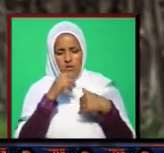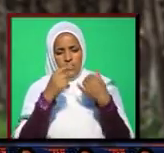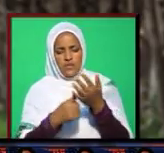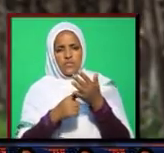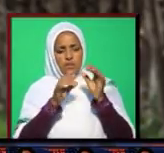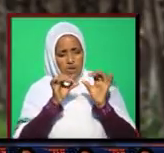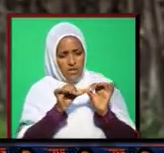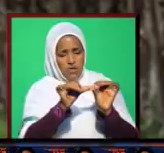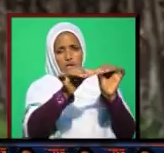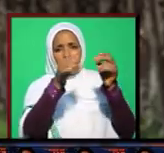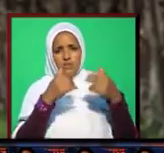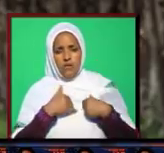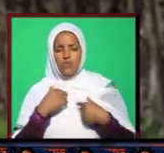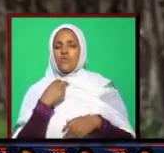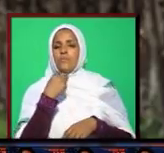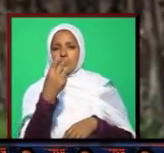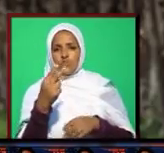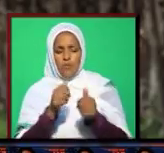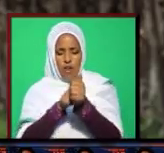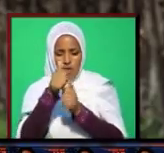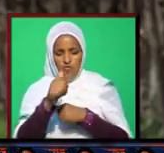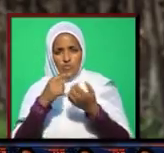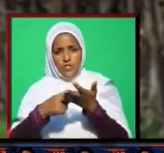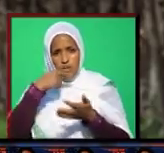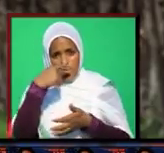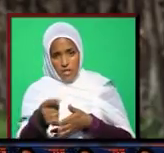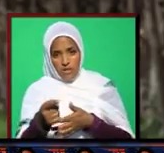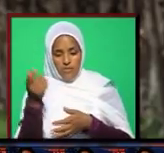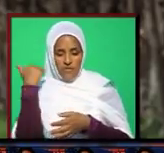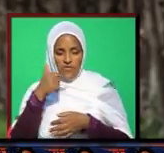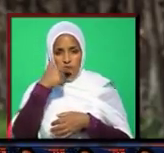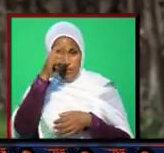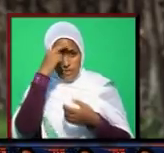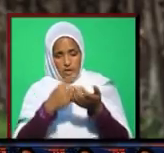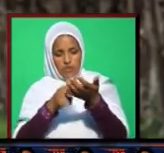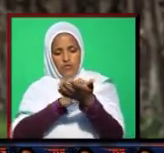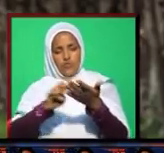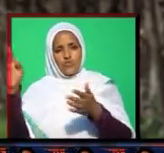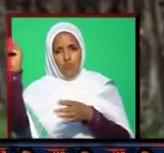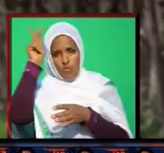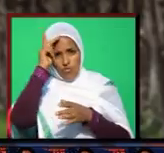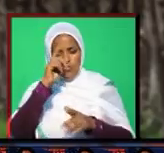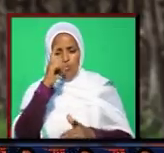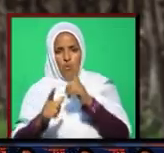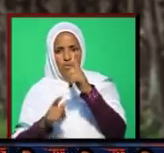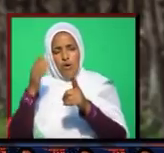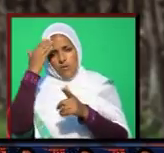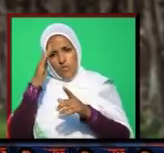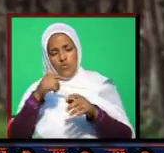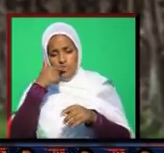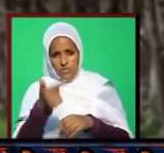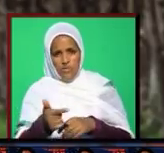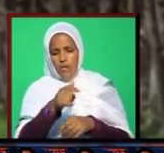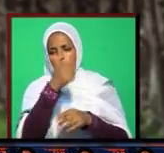አለ። ስለዚህ ቀጣይነት ስላለው ለመጪውም ላለፈውም ስለሚነገር ላለፈው አሁን ቅድም እንዳልነው ቅዱስ ጳውሎስን ቋንቋ እንደማያውቅ